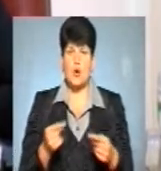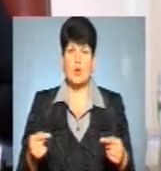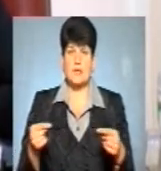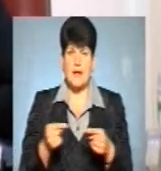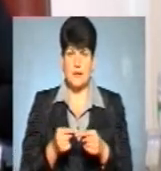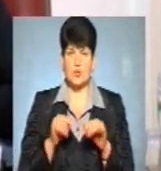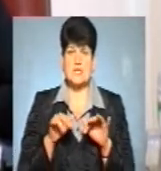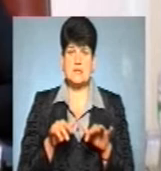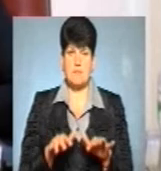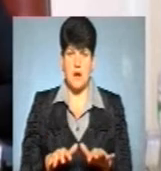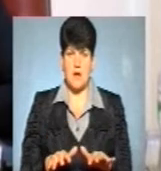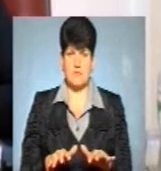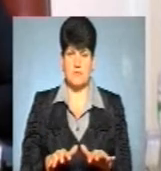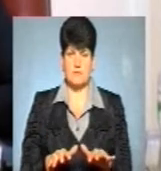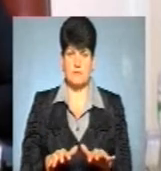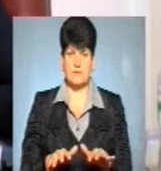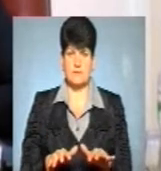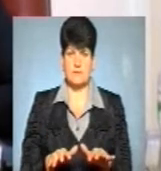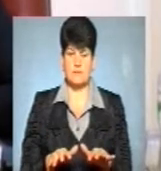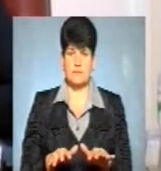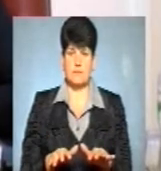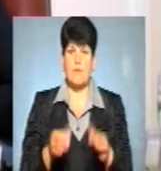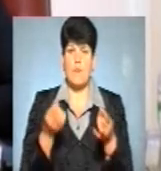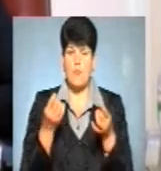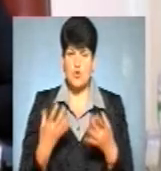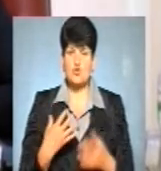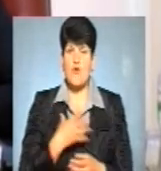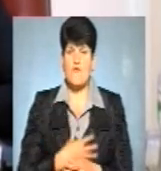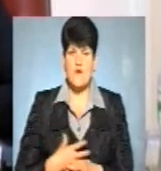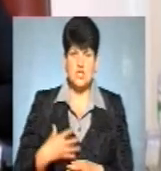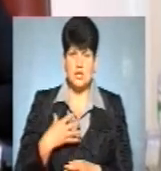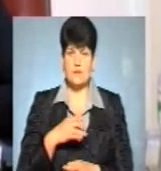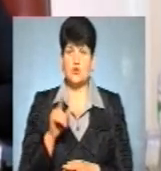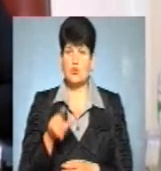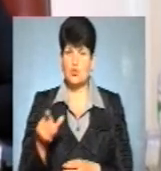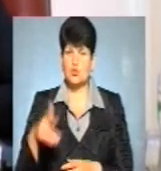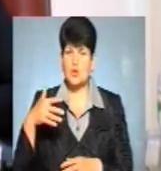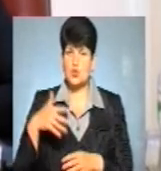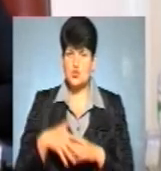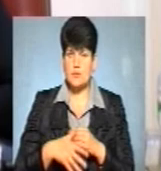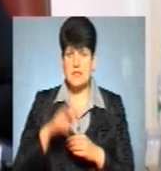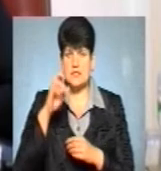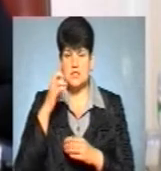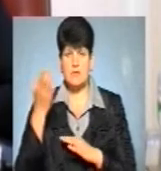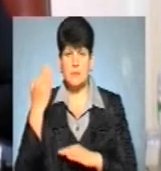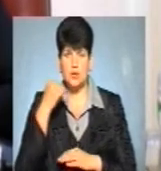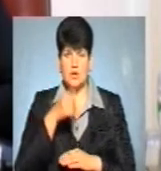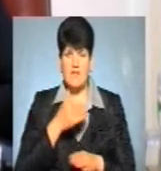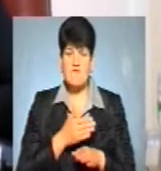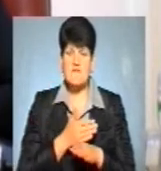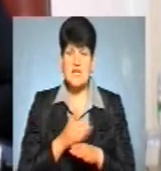справи. Просто важливо, щоб люди розуміли, держава в минулі роки виділяла